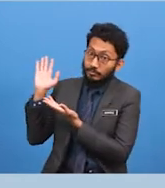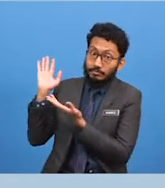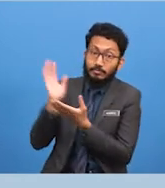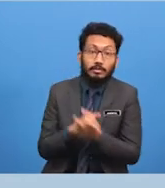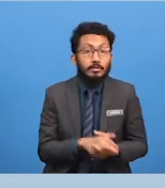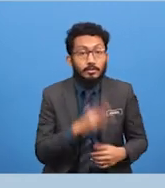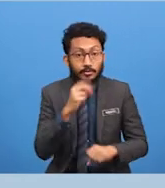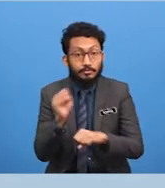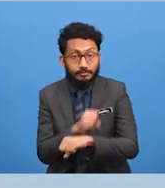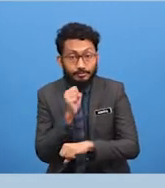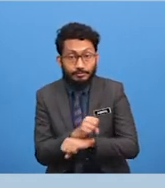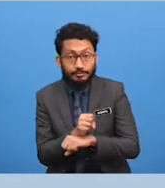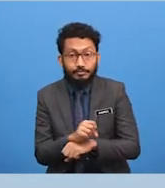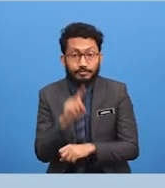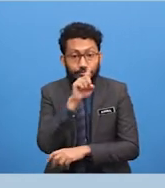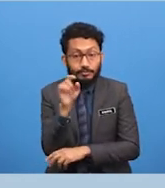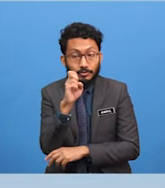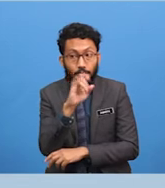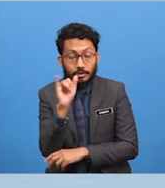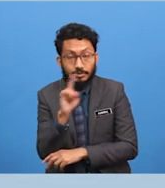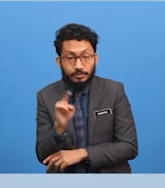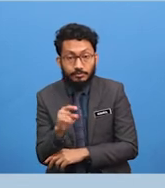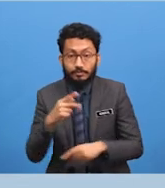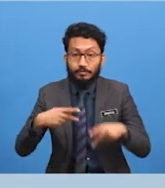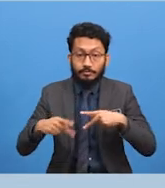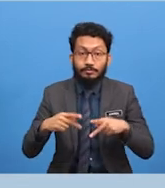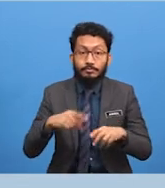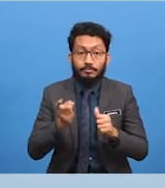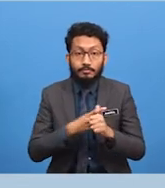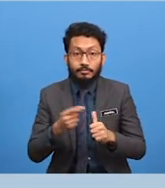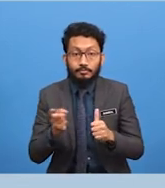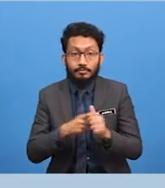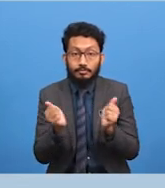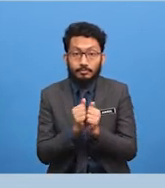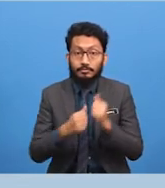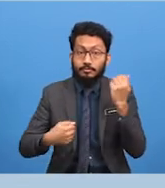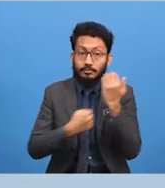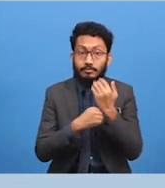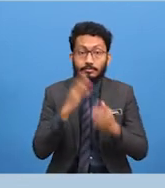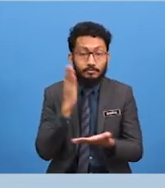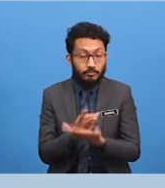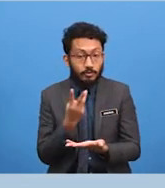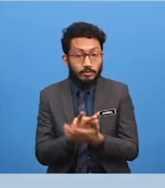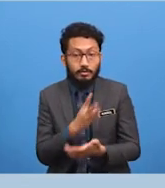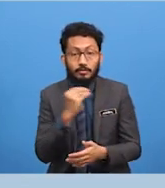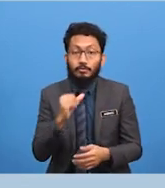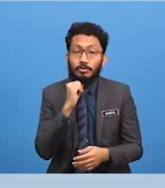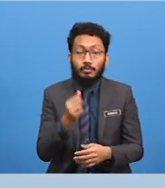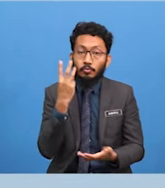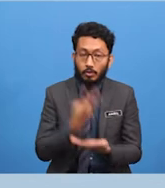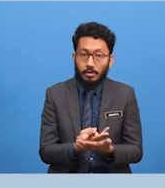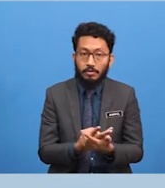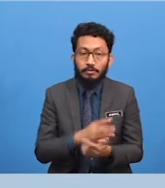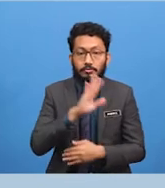syarikat ZYY mengkaji berkaitan dengan sumber kewangan dan bukan kewangan